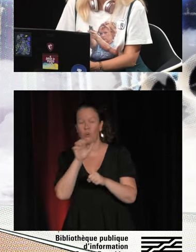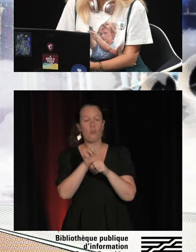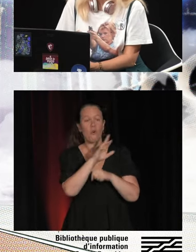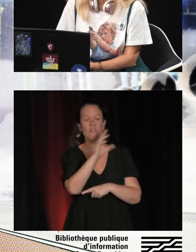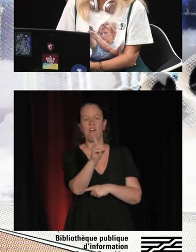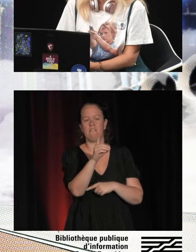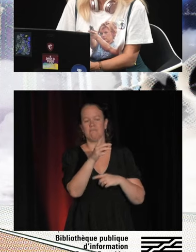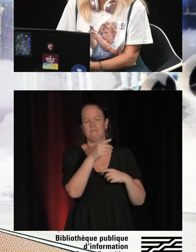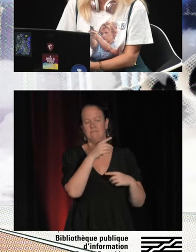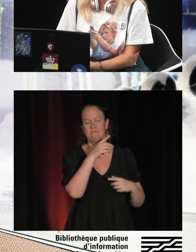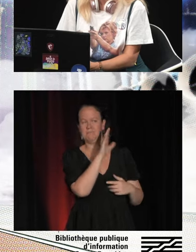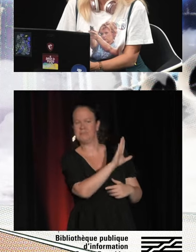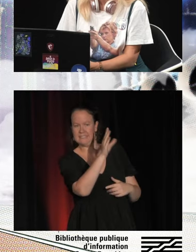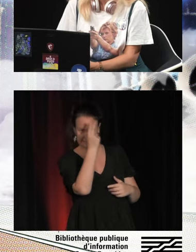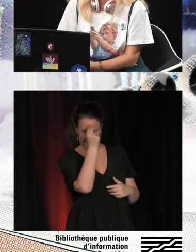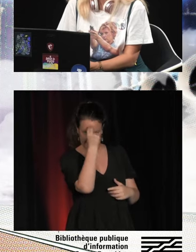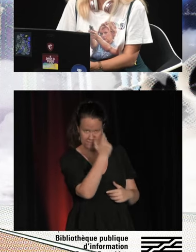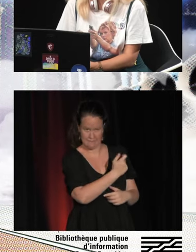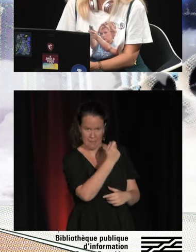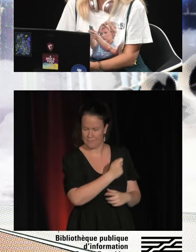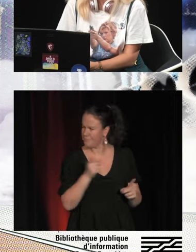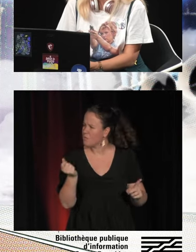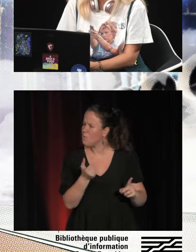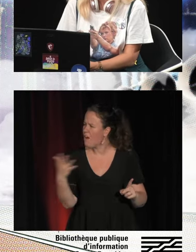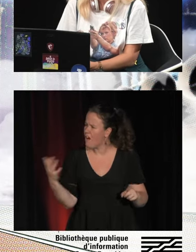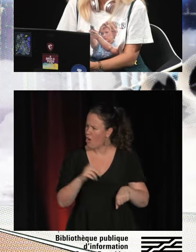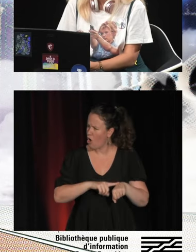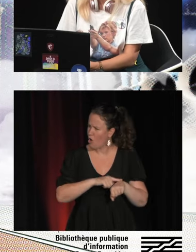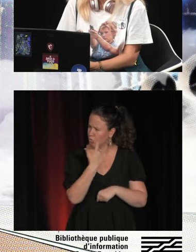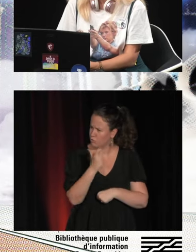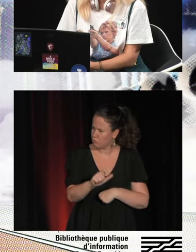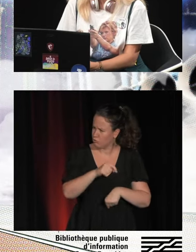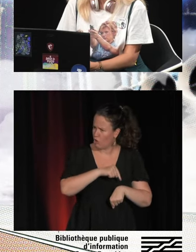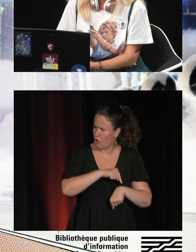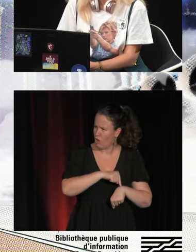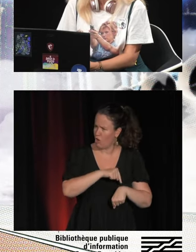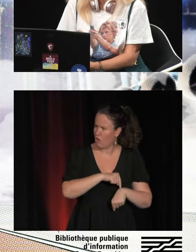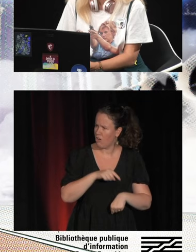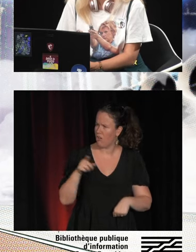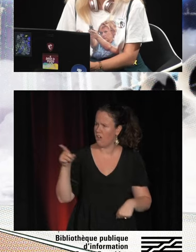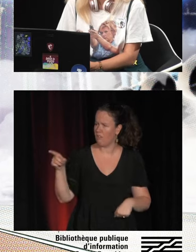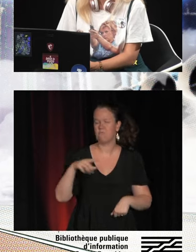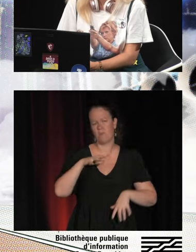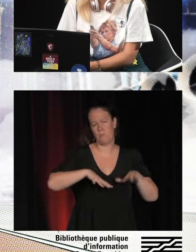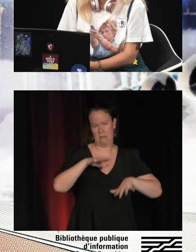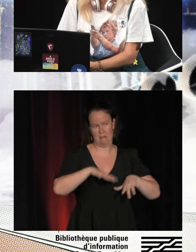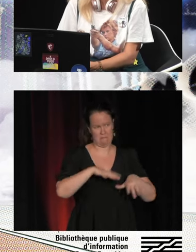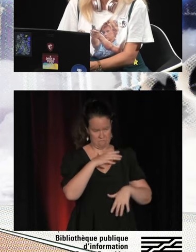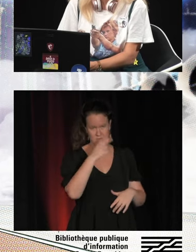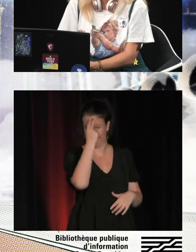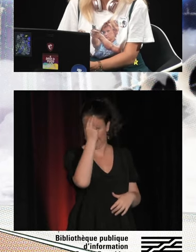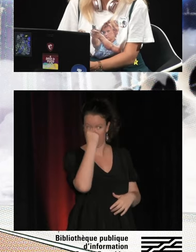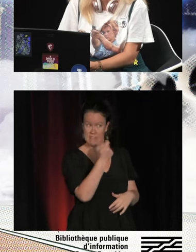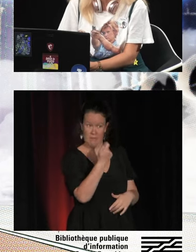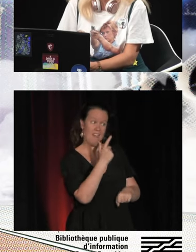lui a pris pour arriver au record du monde, et t'as à peu près quoi, 200 heures de jeu dessus? Environ 200 heures de jeu. Donc en 200